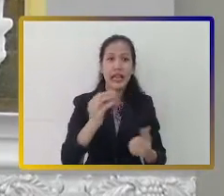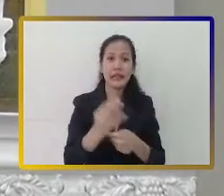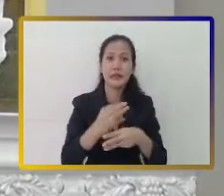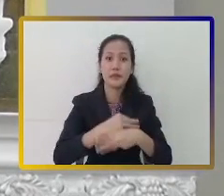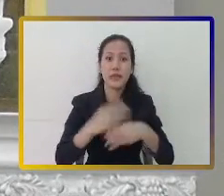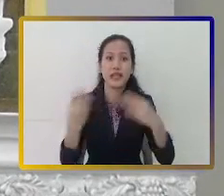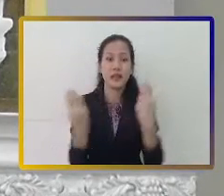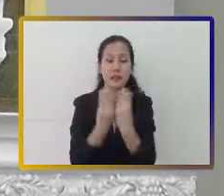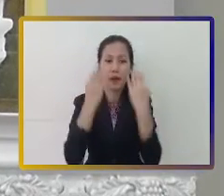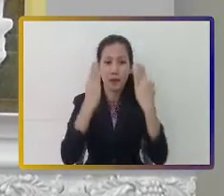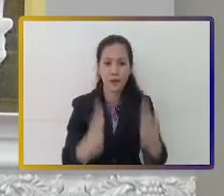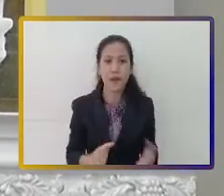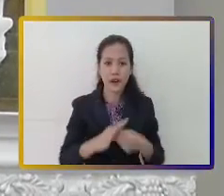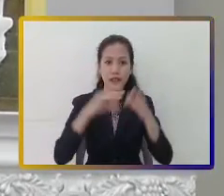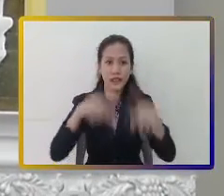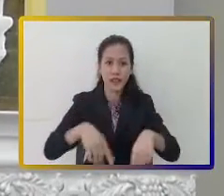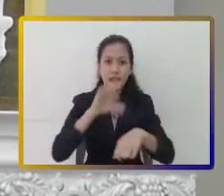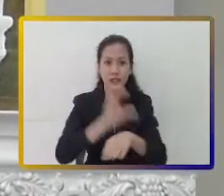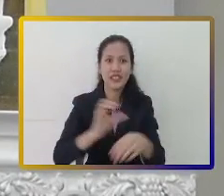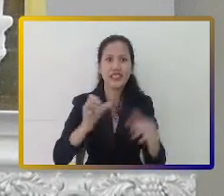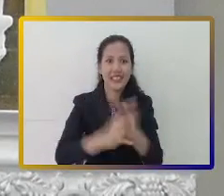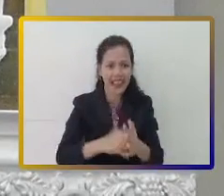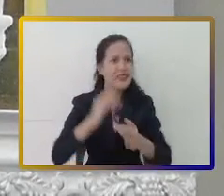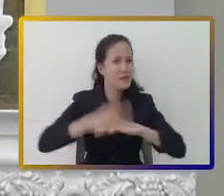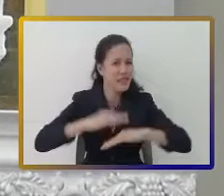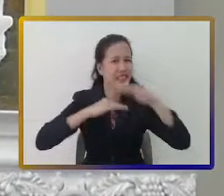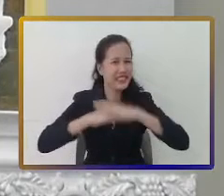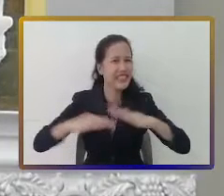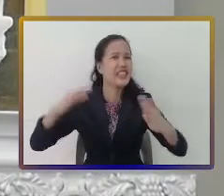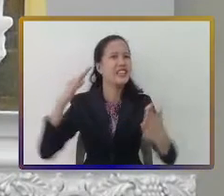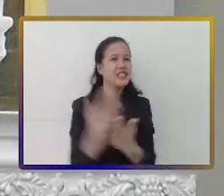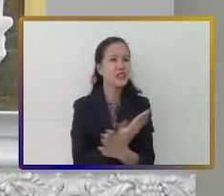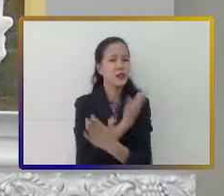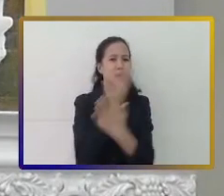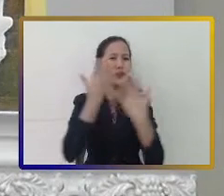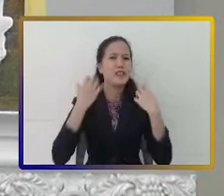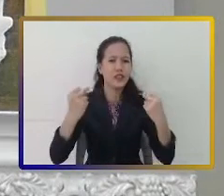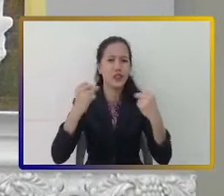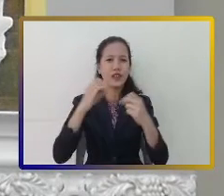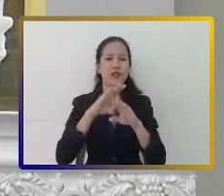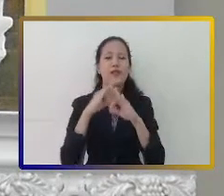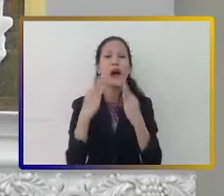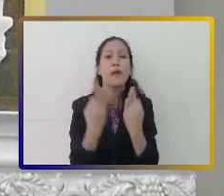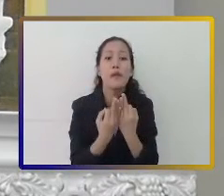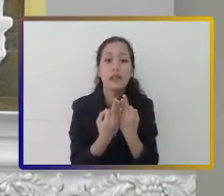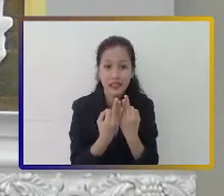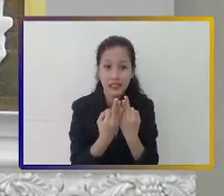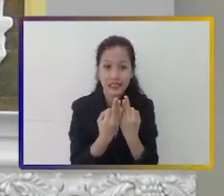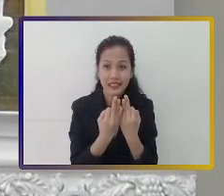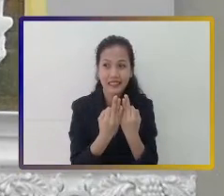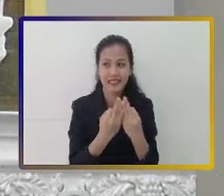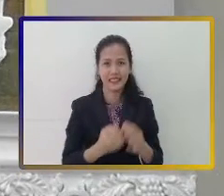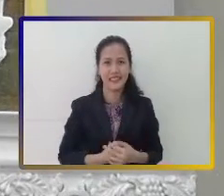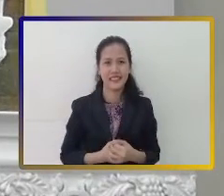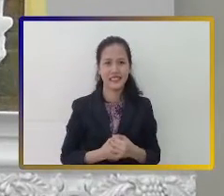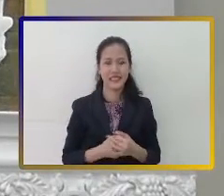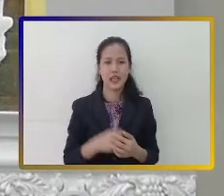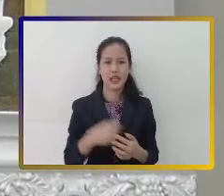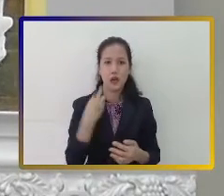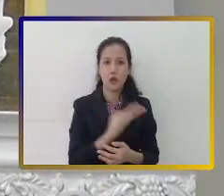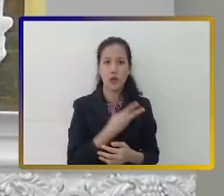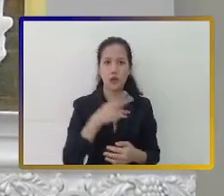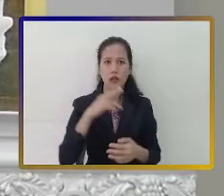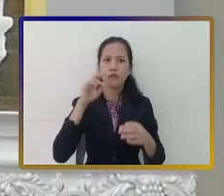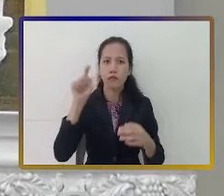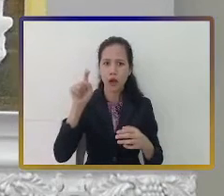ng panibagong malakas na family. We're the strong families. We should keep on